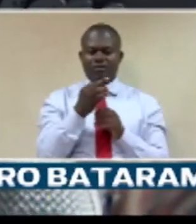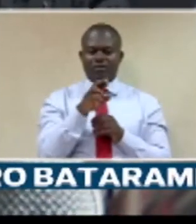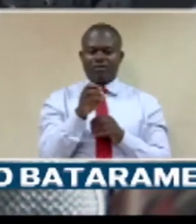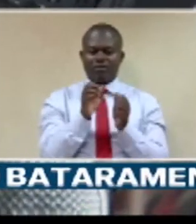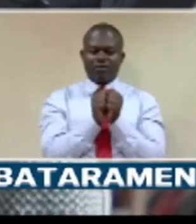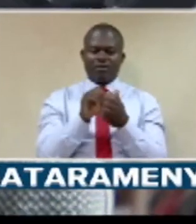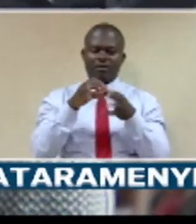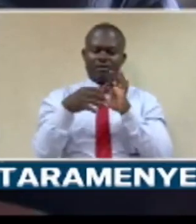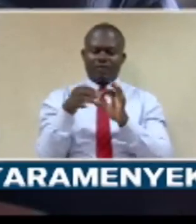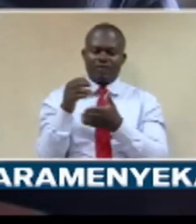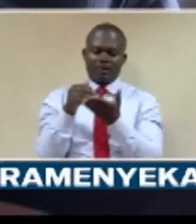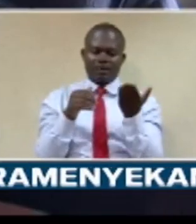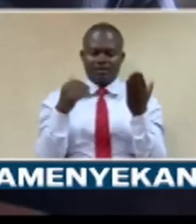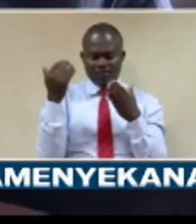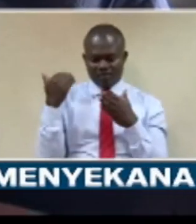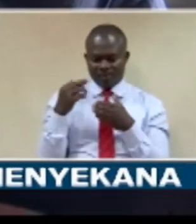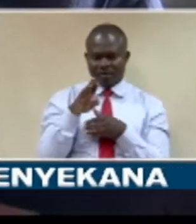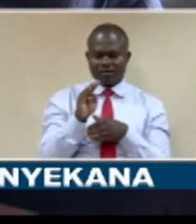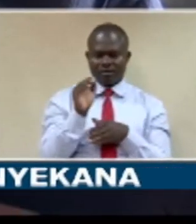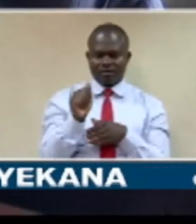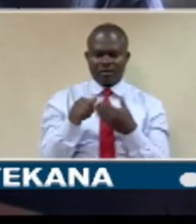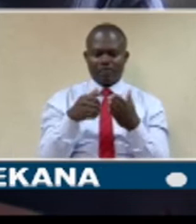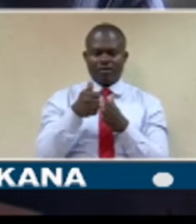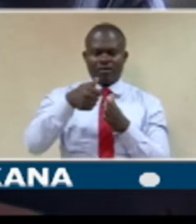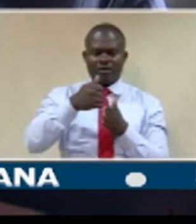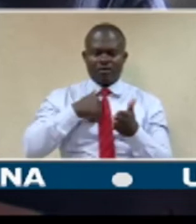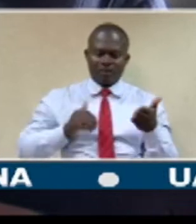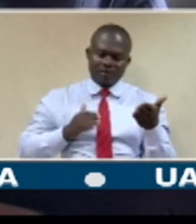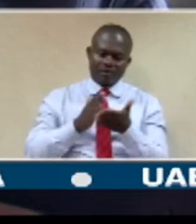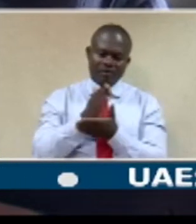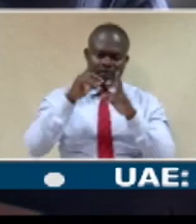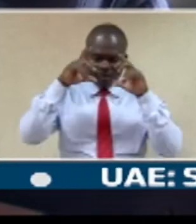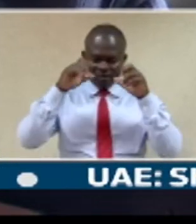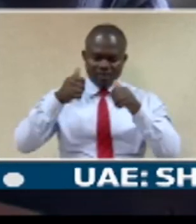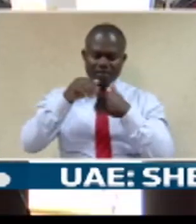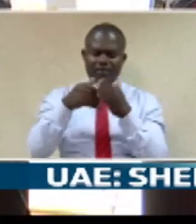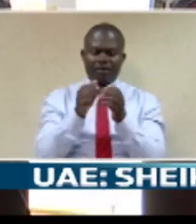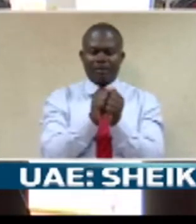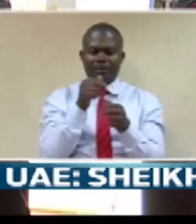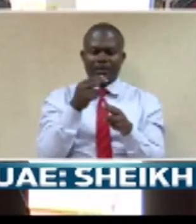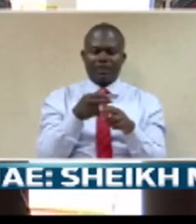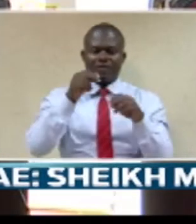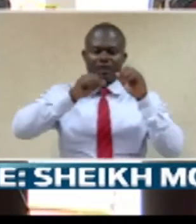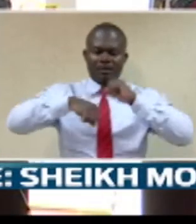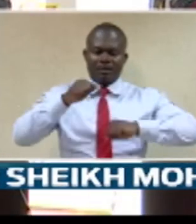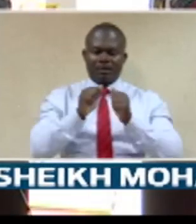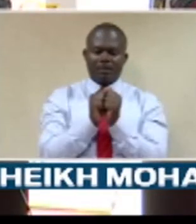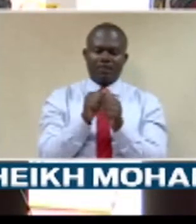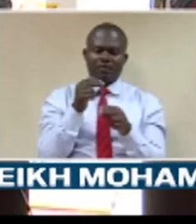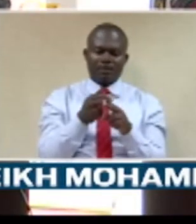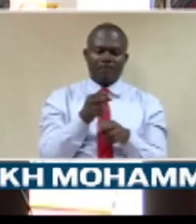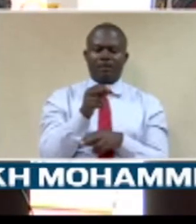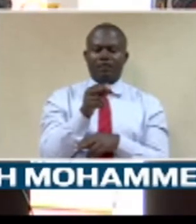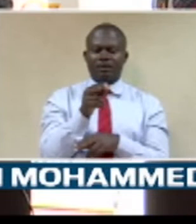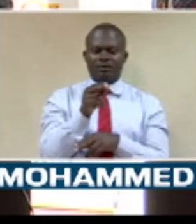ndetse n'umufatanyabikorwa wabanjirije RBA, wo wari ufite uburenganzira ku mashusho ndetse n'izina rya shampiyona rizwi nka